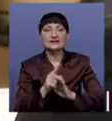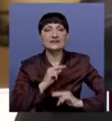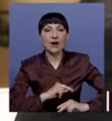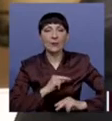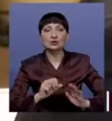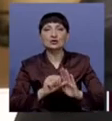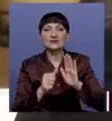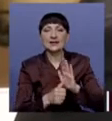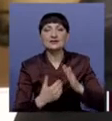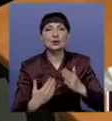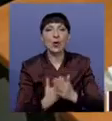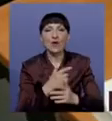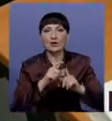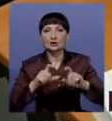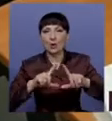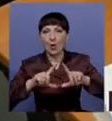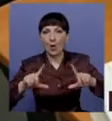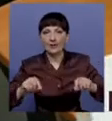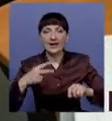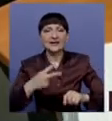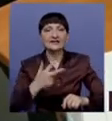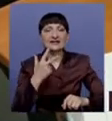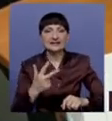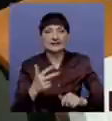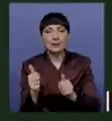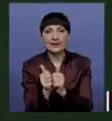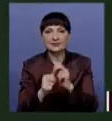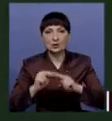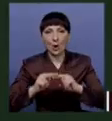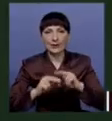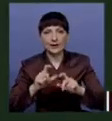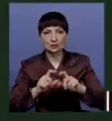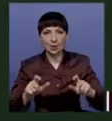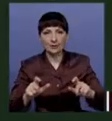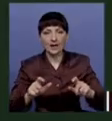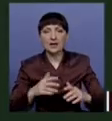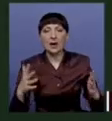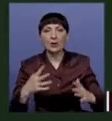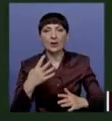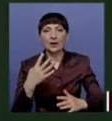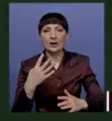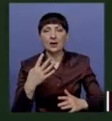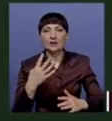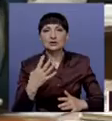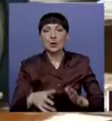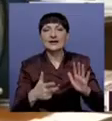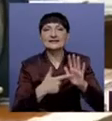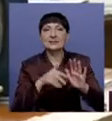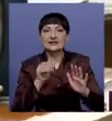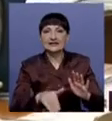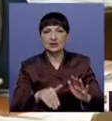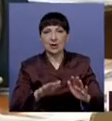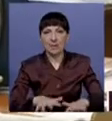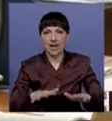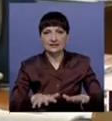эксплуатацию 16 образовательных объектов и 23 пристройки к учебным заведениям на более 47 тысяч посадочных